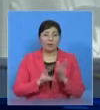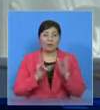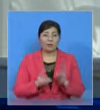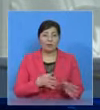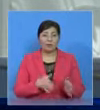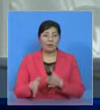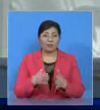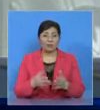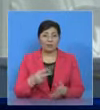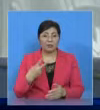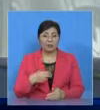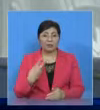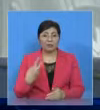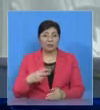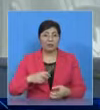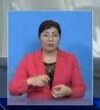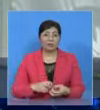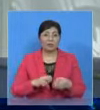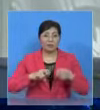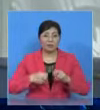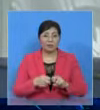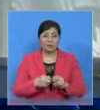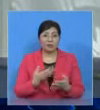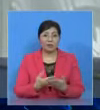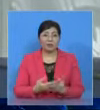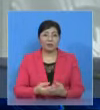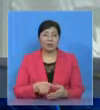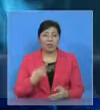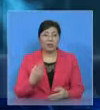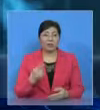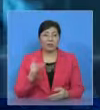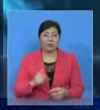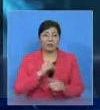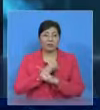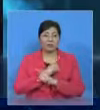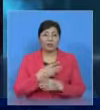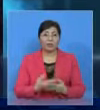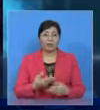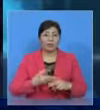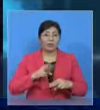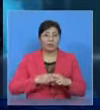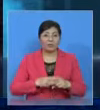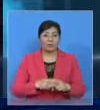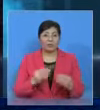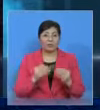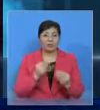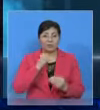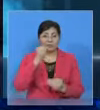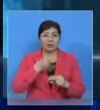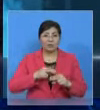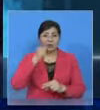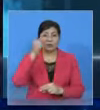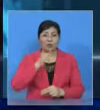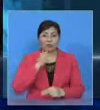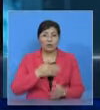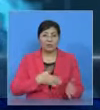20 дорожно-транспортных происшествий, в которых пострадало 20 и погиб один человек. Согласно данным статистики, за 10 месяцев текущего года